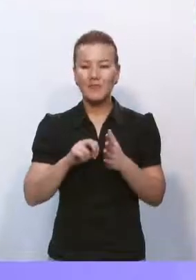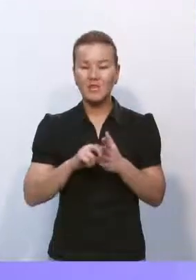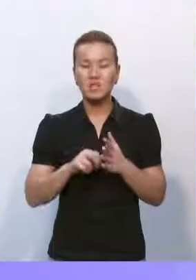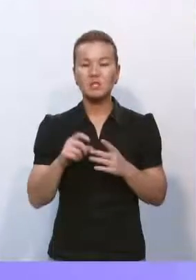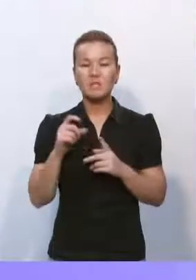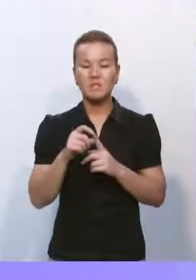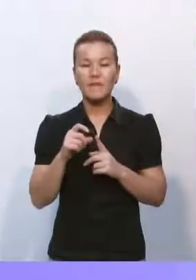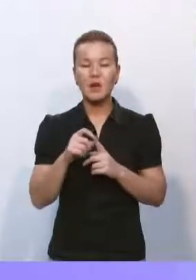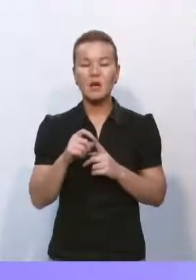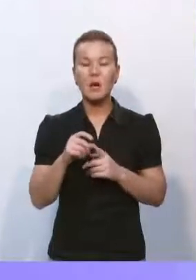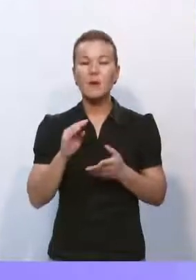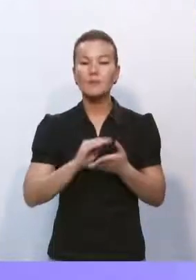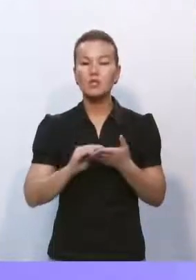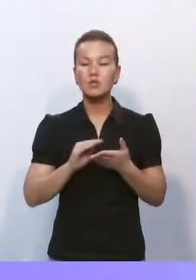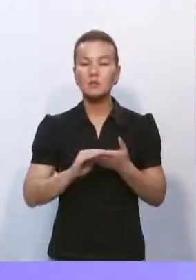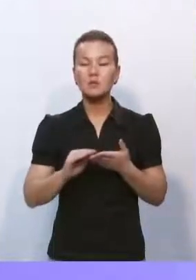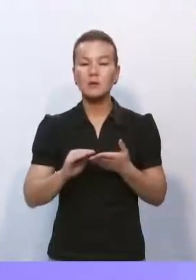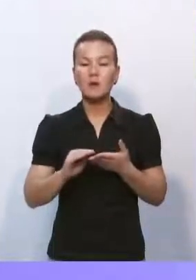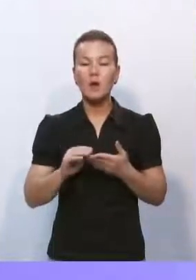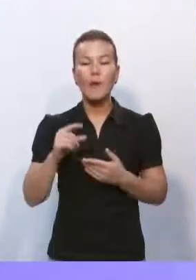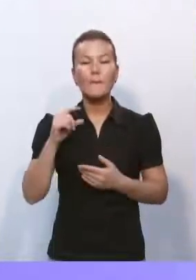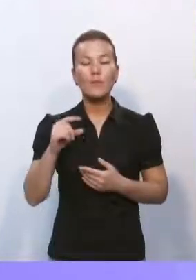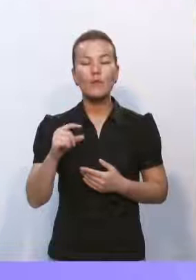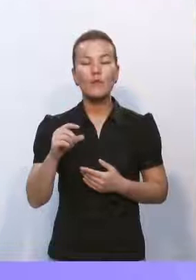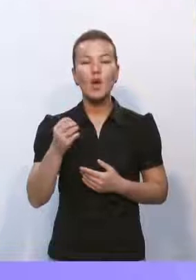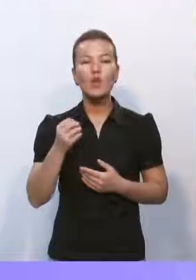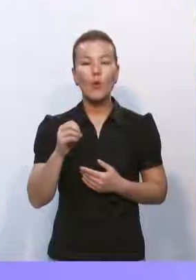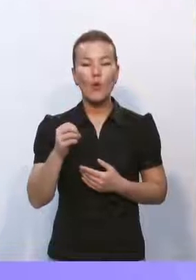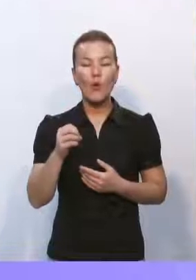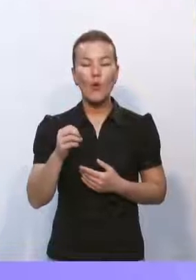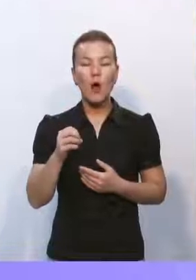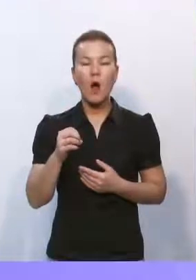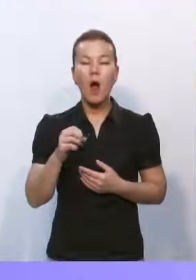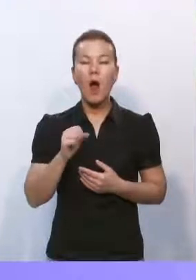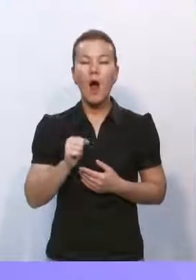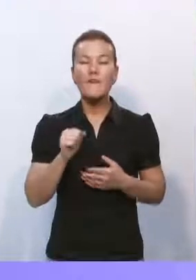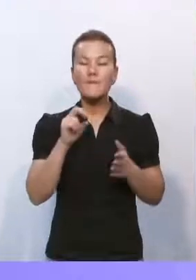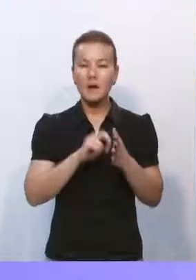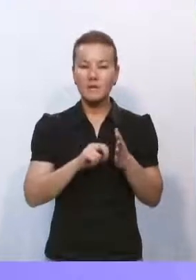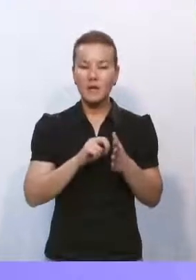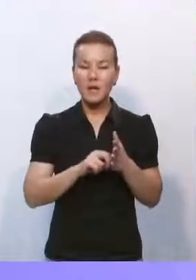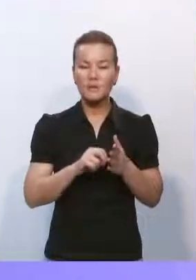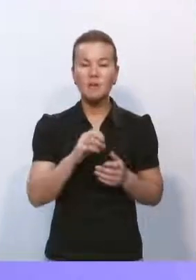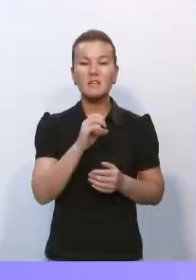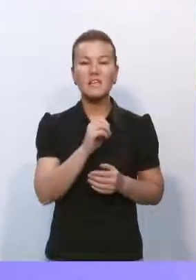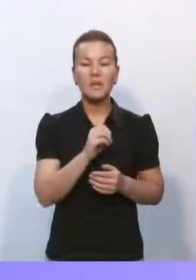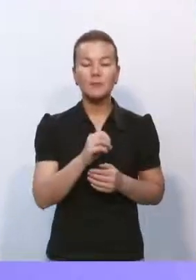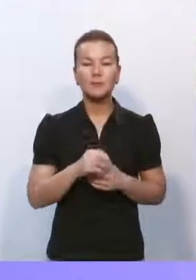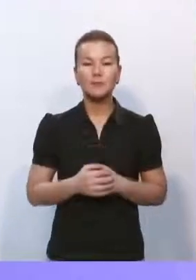проверочных словах пишется буква «ё», а в проверяемых «е».